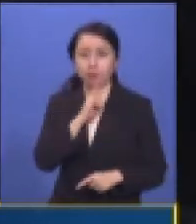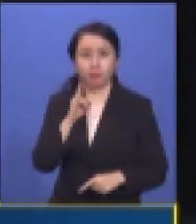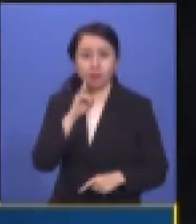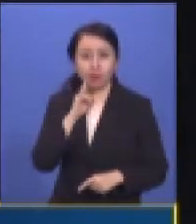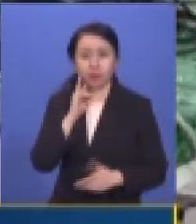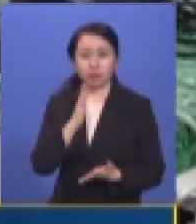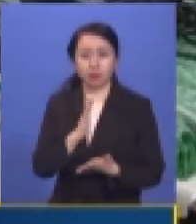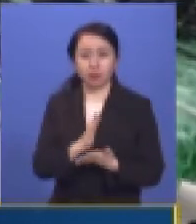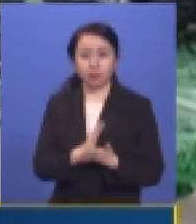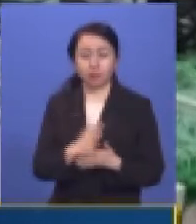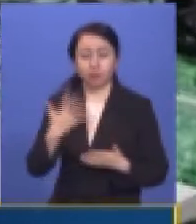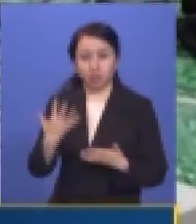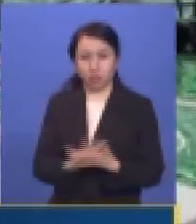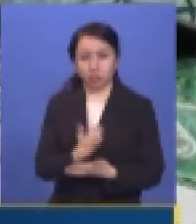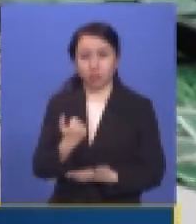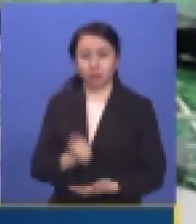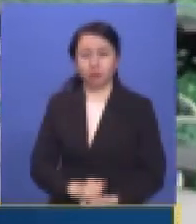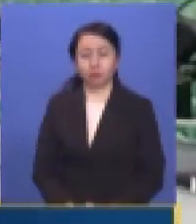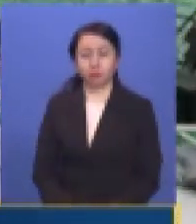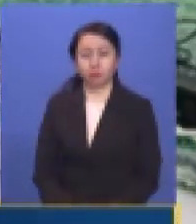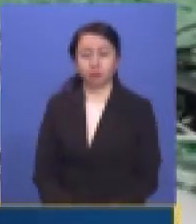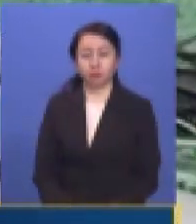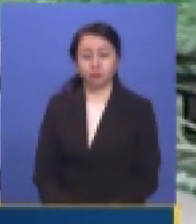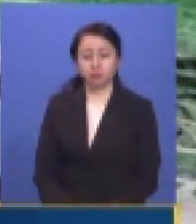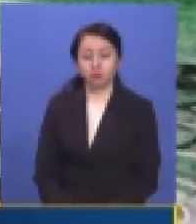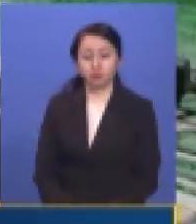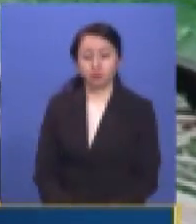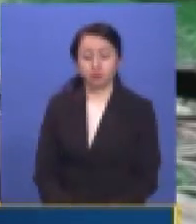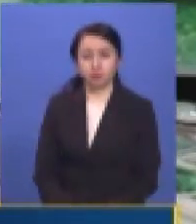изобретателей это уже достижение. Наталья Итова, Рейнбек Бегужаев, служба новостей.